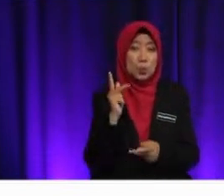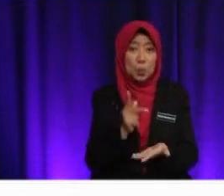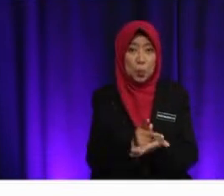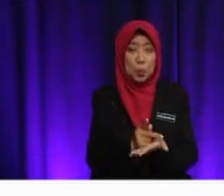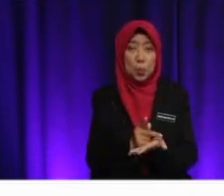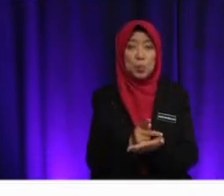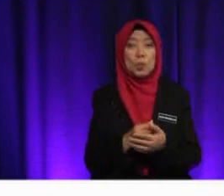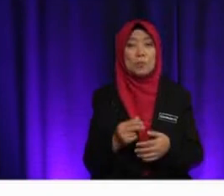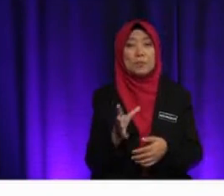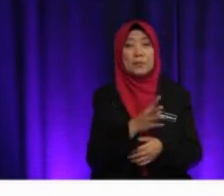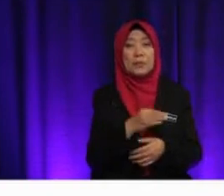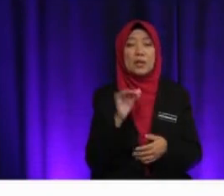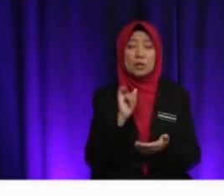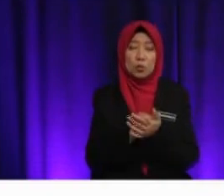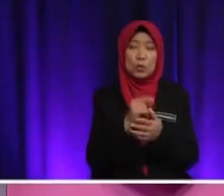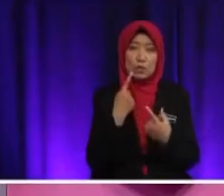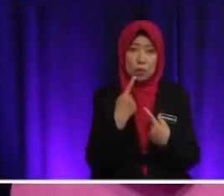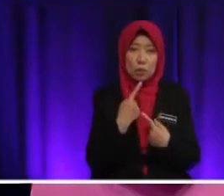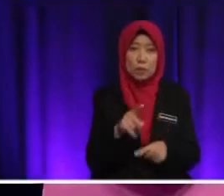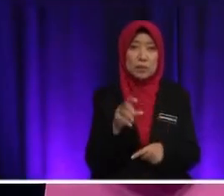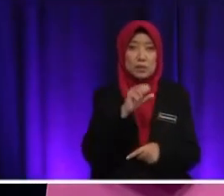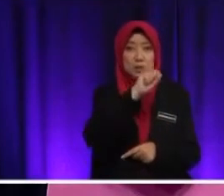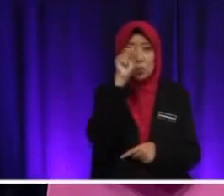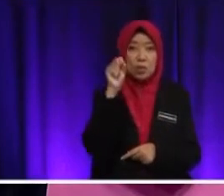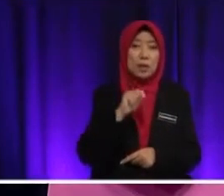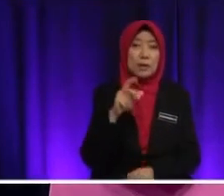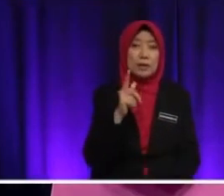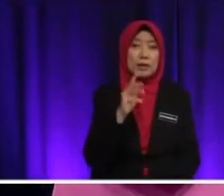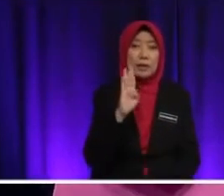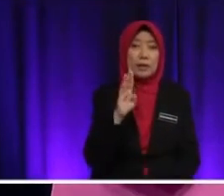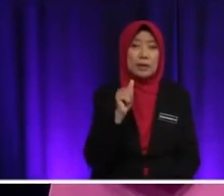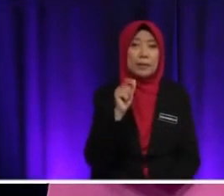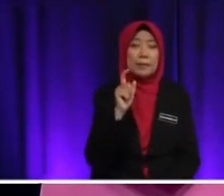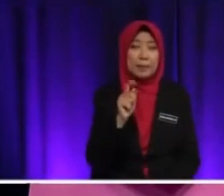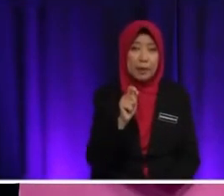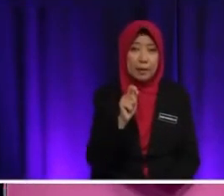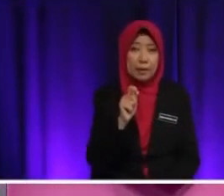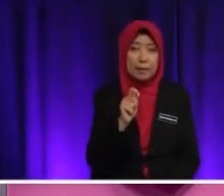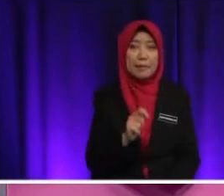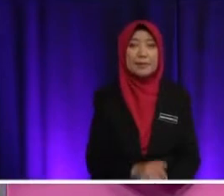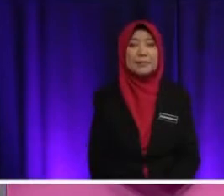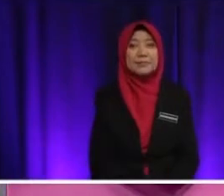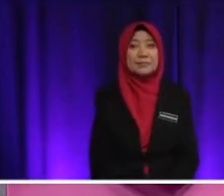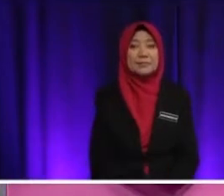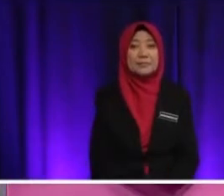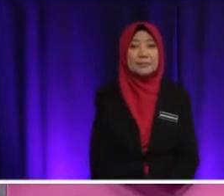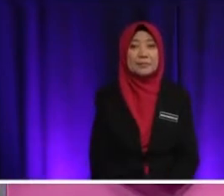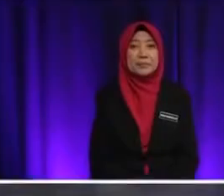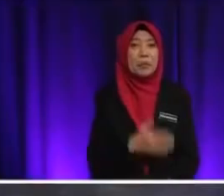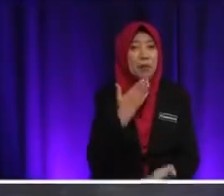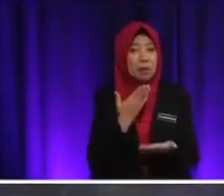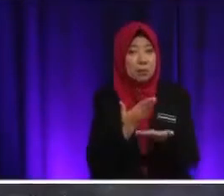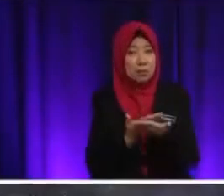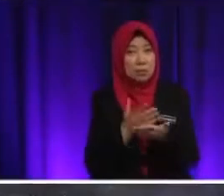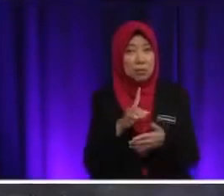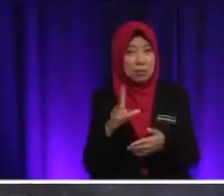itulah jawapan bagi soalan kebat. Senang kan? Itulah contoh, yakin? Okey, baik ustaz. Jadi senang kalau kita